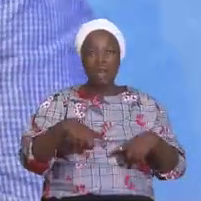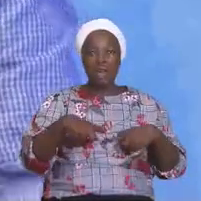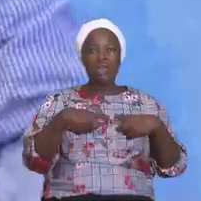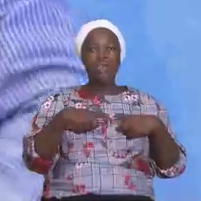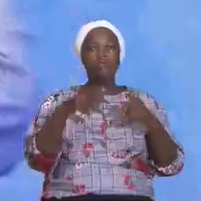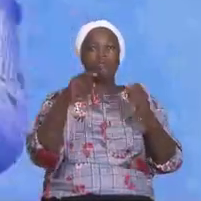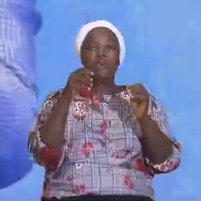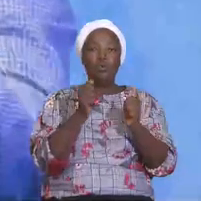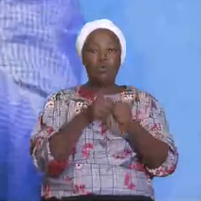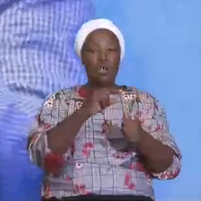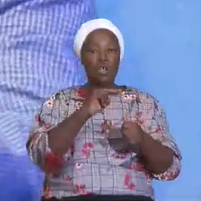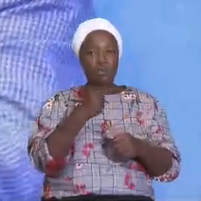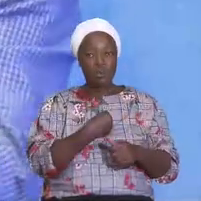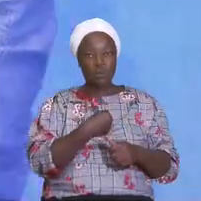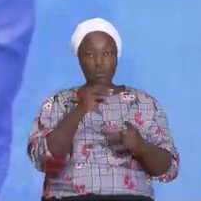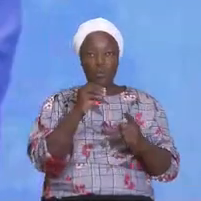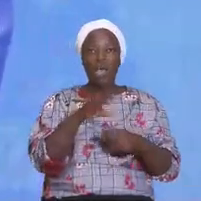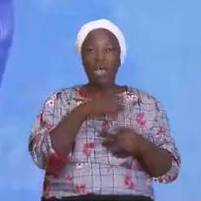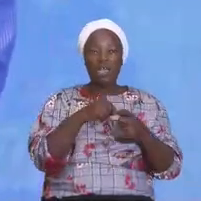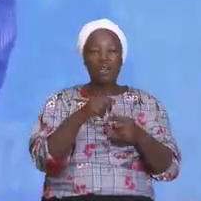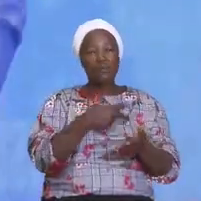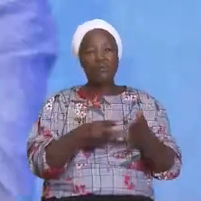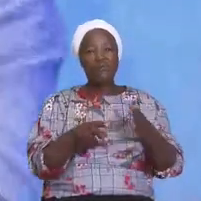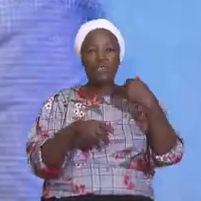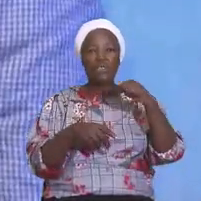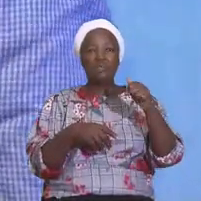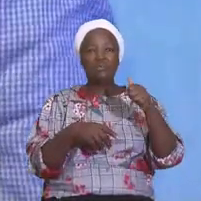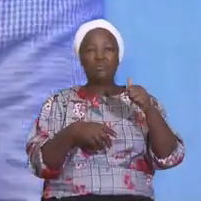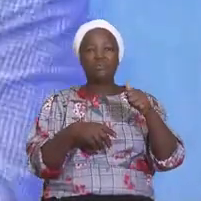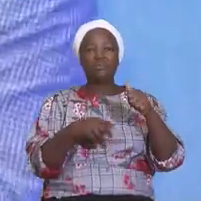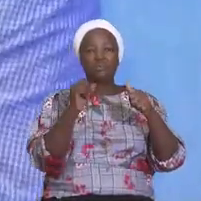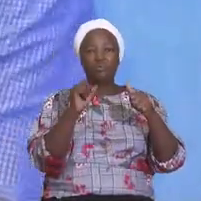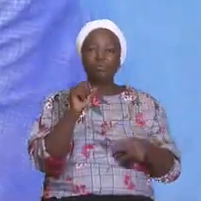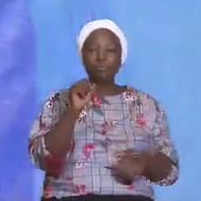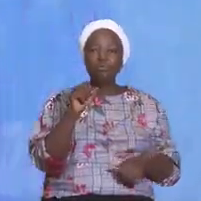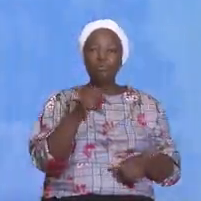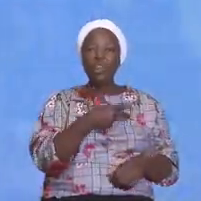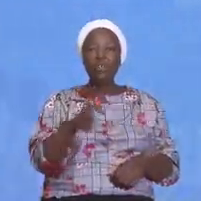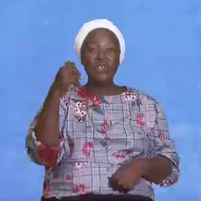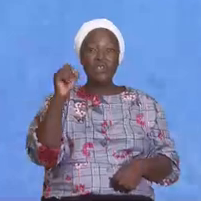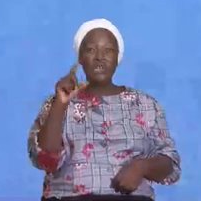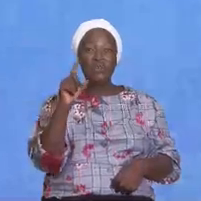céleste qui demeure en lui, c'est lui qui fait les œuvres.